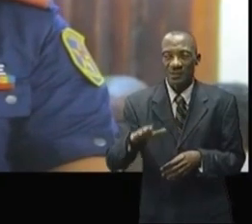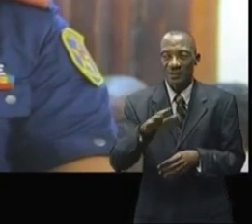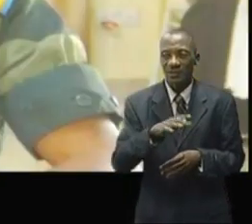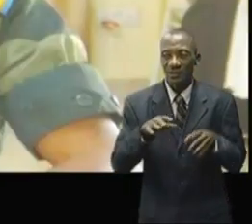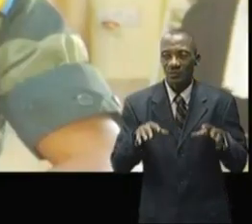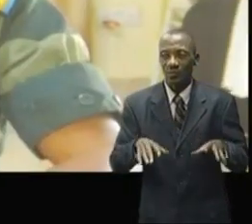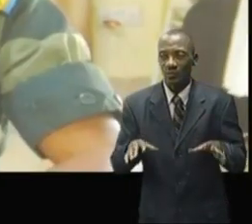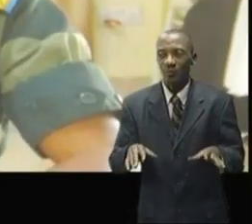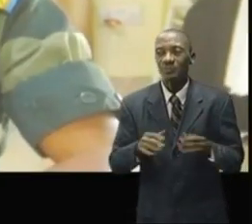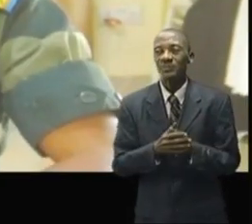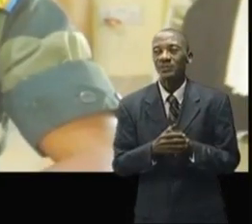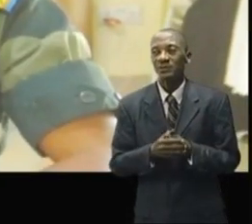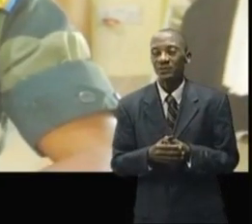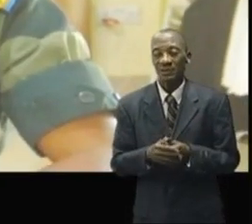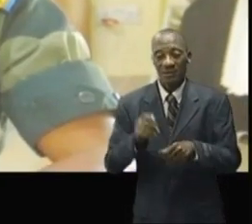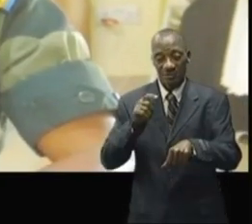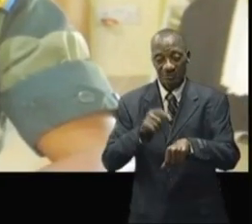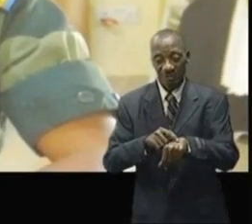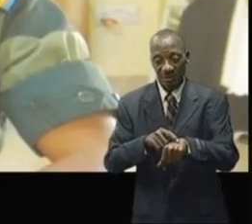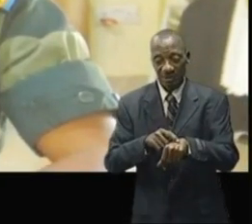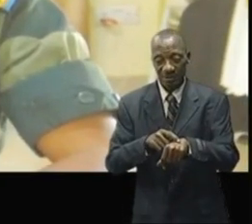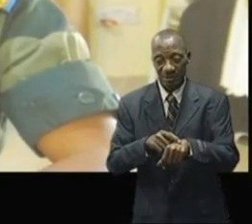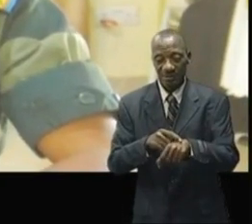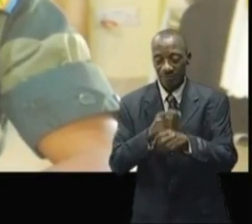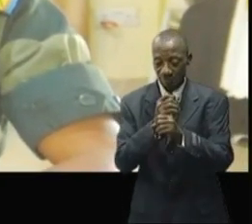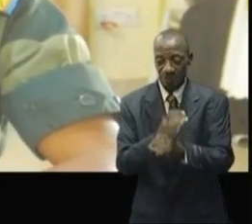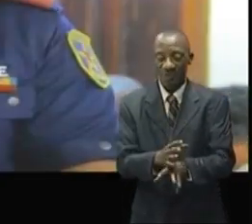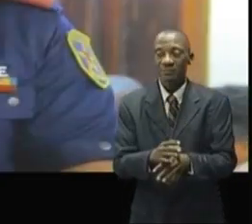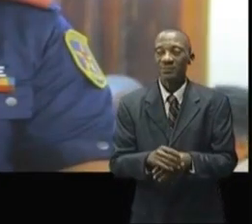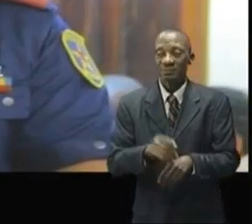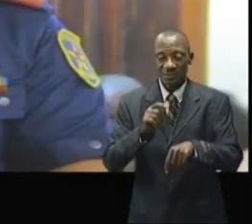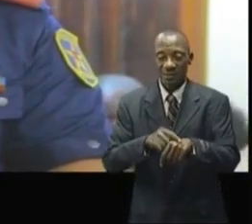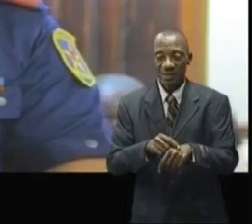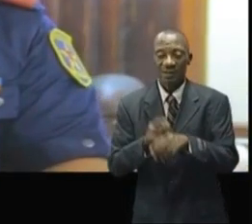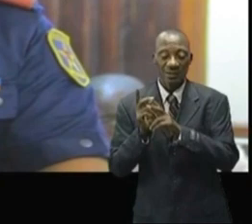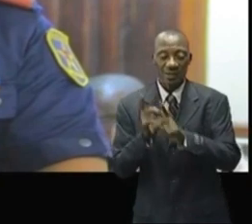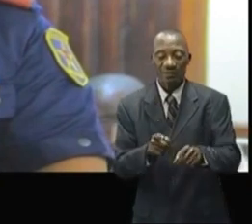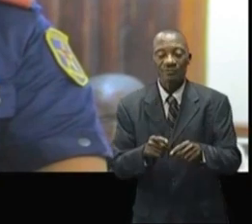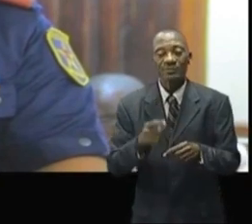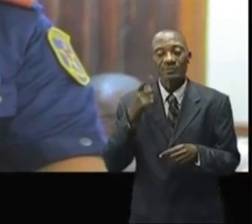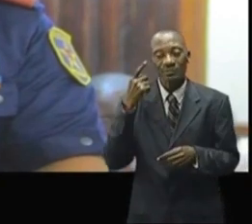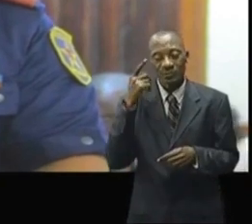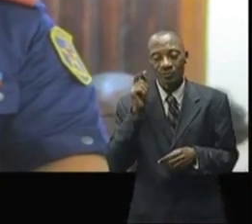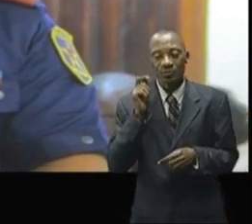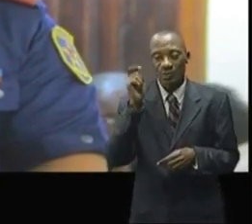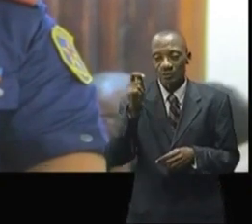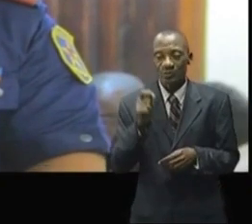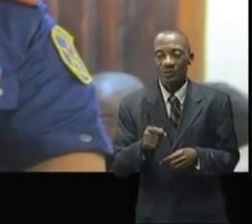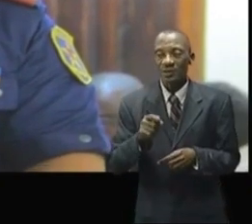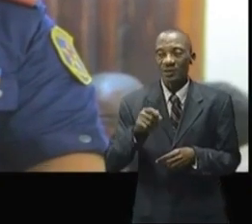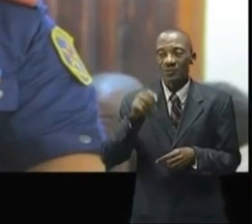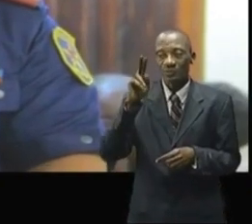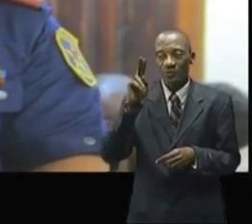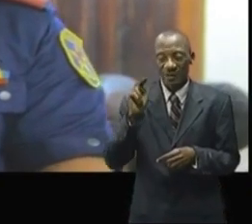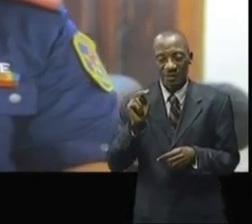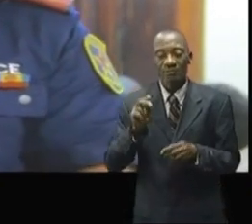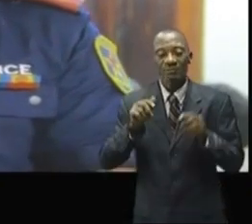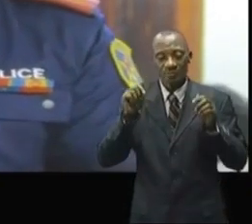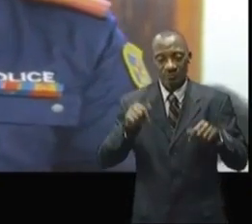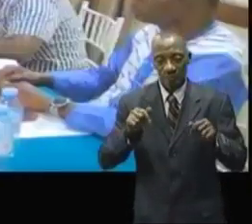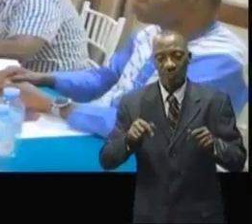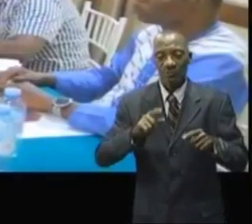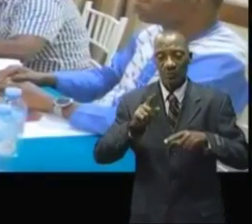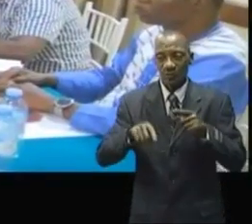qui est le partenaire stratégique dans le processus de la stabilisation dans notre